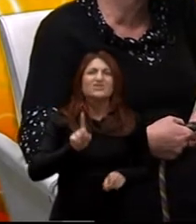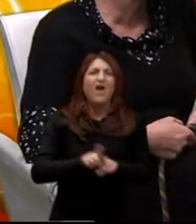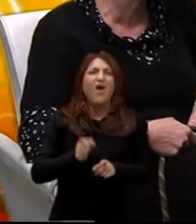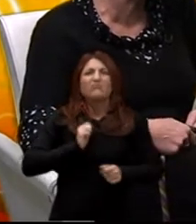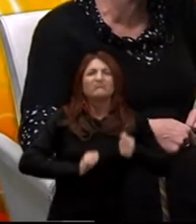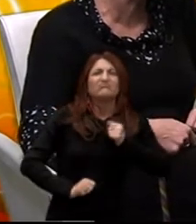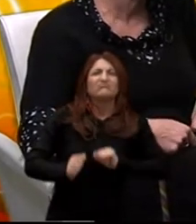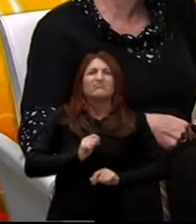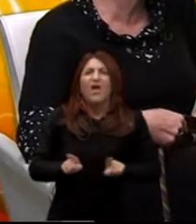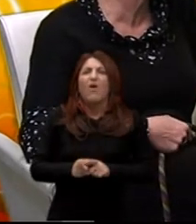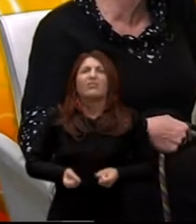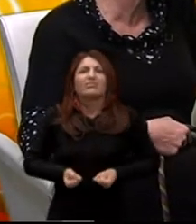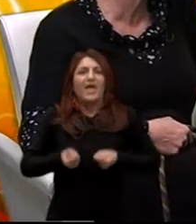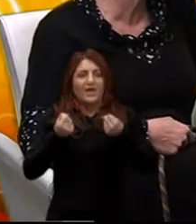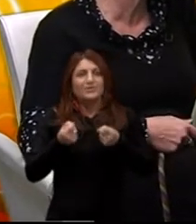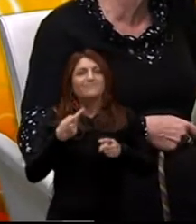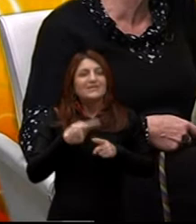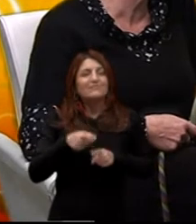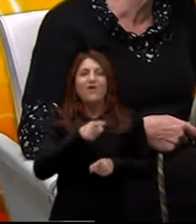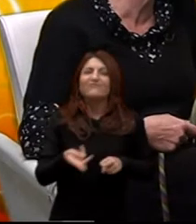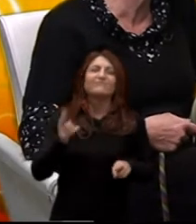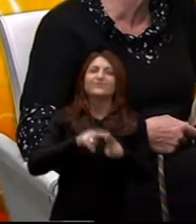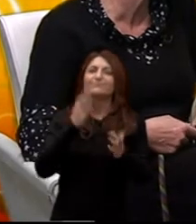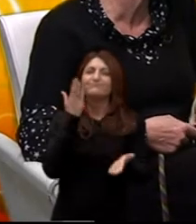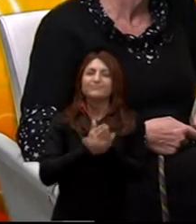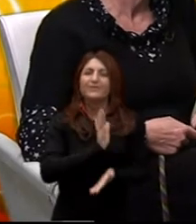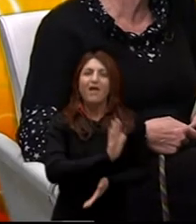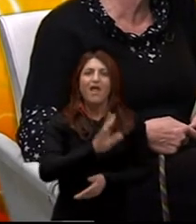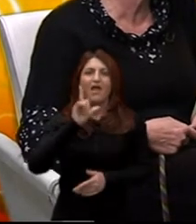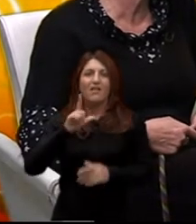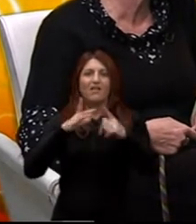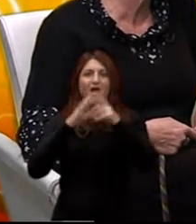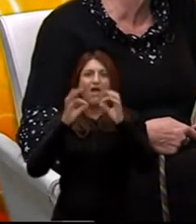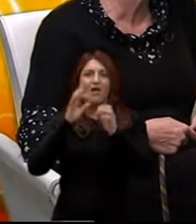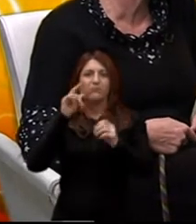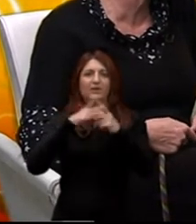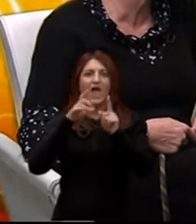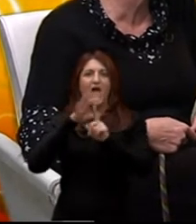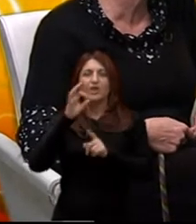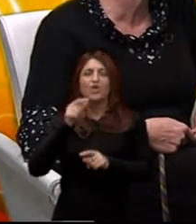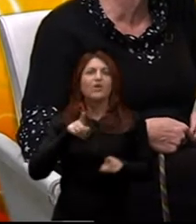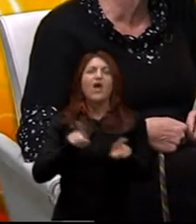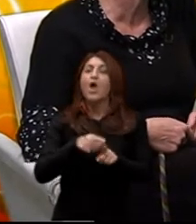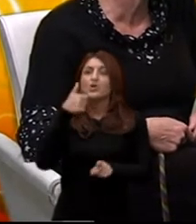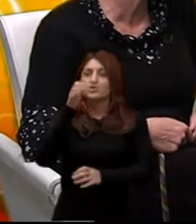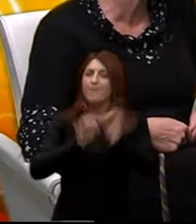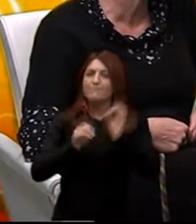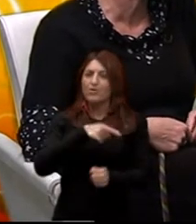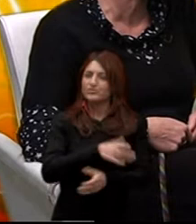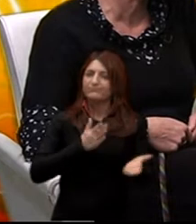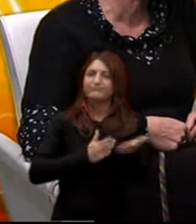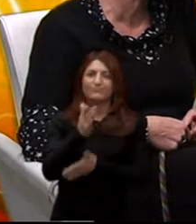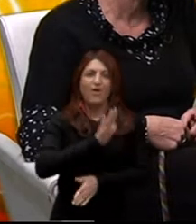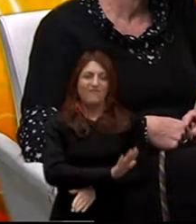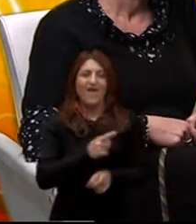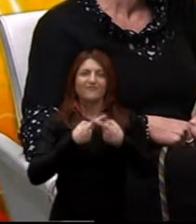poslu osjećati ugodno. Zato labradori su pasmina koja zapravo u najvećem postotku prolazi i koja je adekvatna za taj